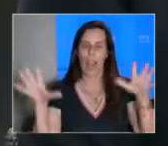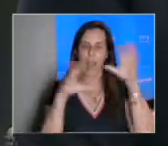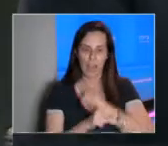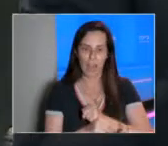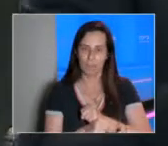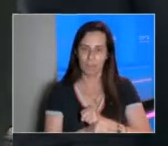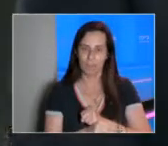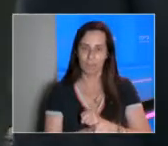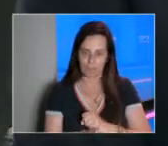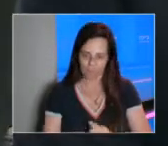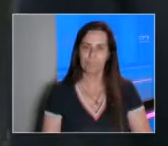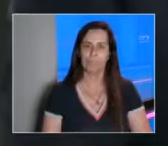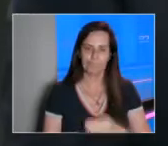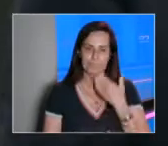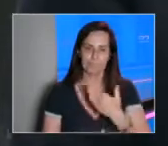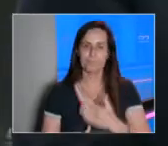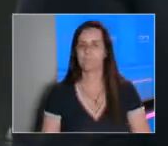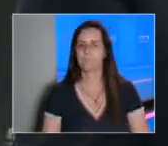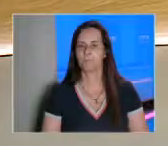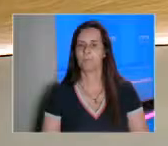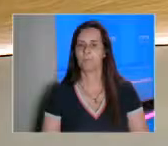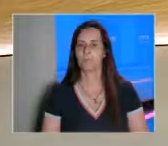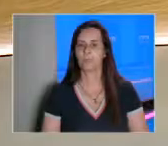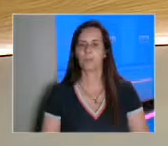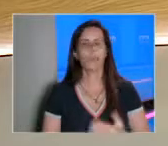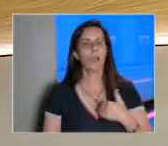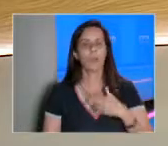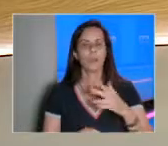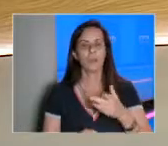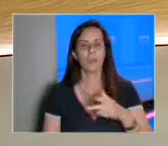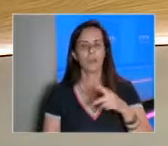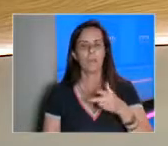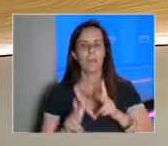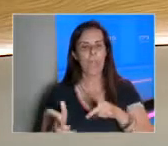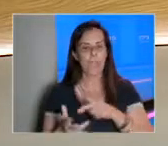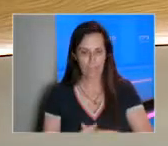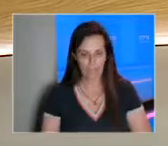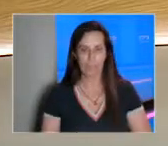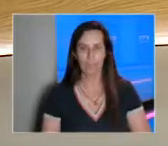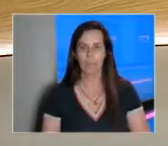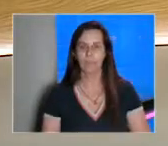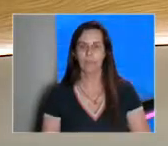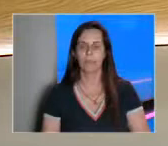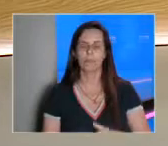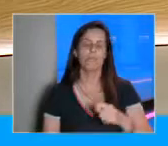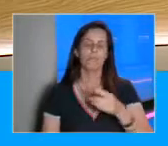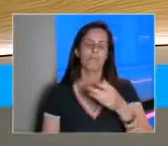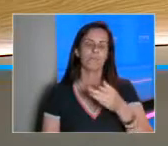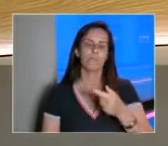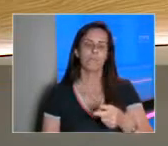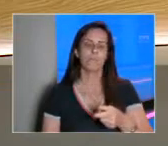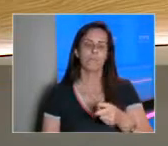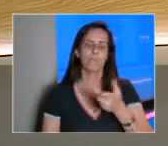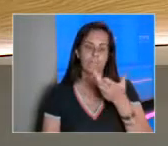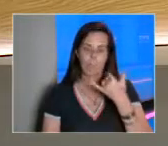אנחנו מיד אחרינו. תודה רבה לך. תודה. אנחנו חוזרים עכשיו לתמר זנדברג, חברת הכנסת ממרץ, לשעבר יושבת ראש ועדת הסמים